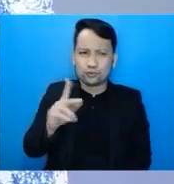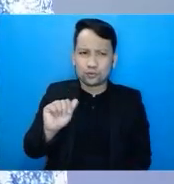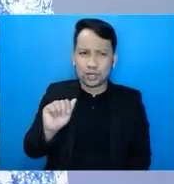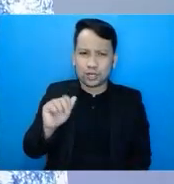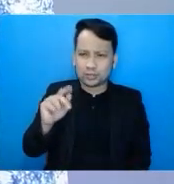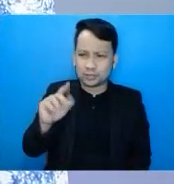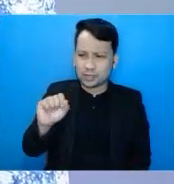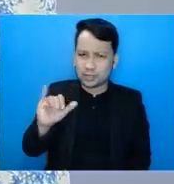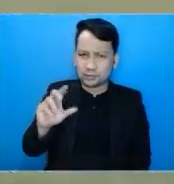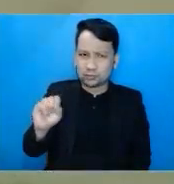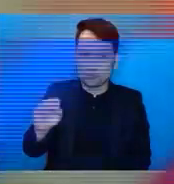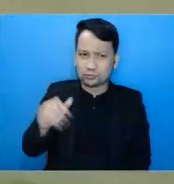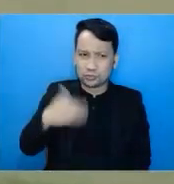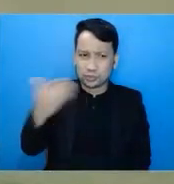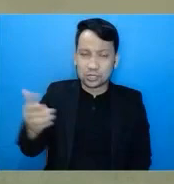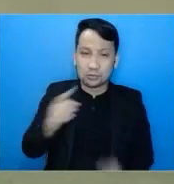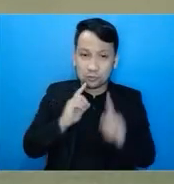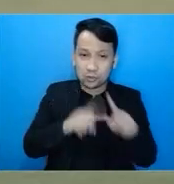Mangune.